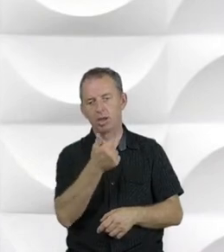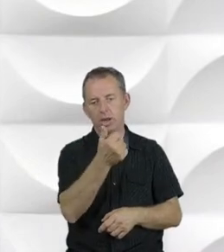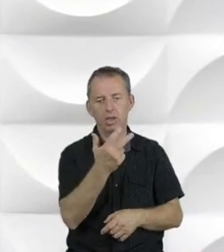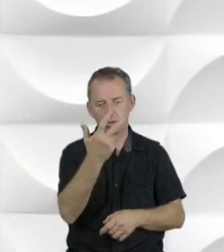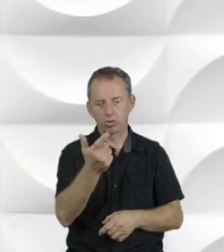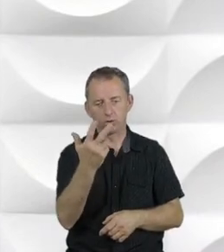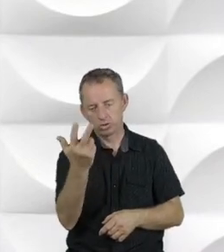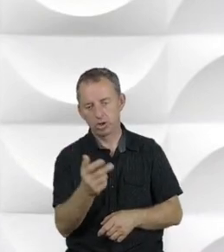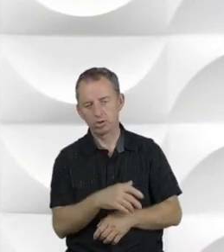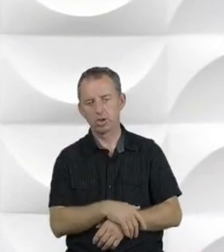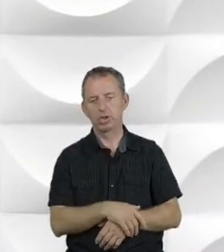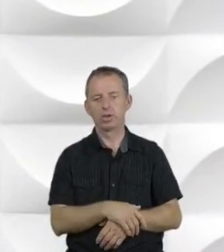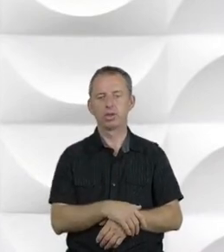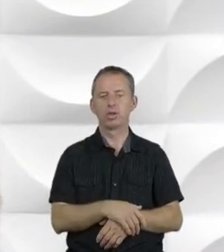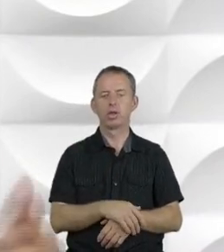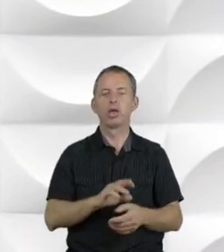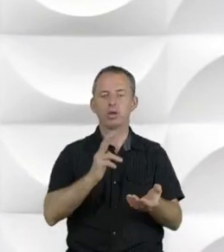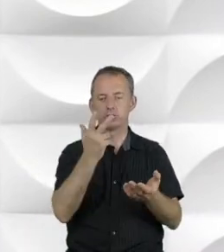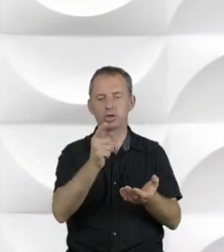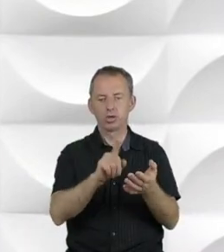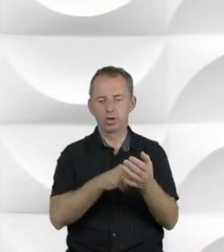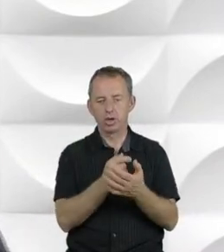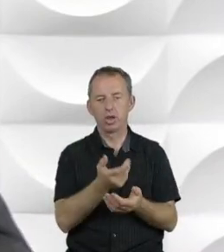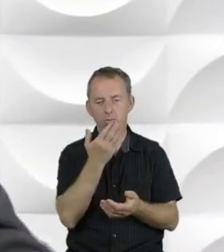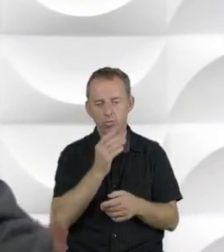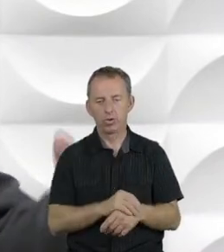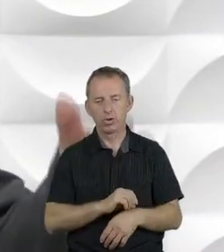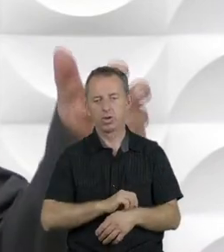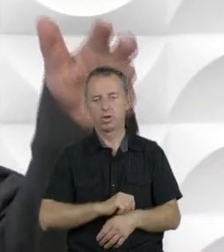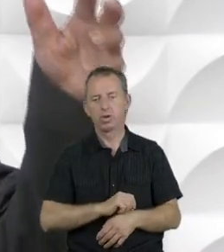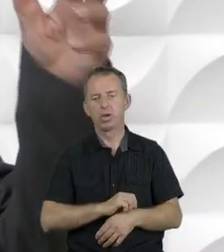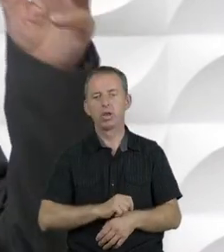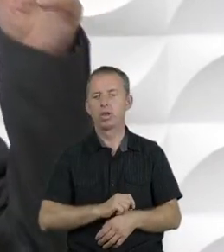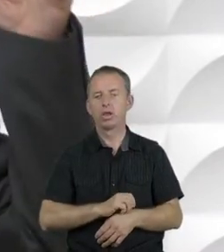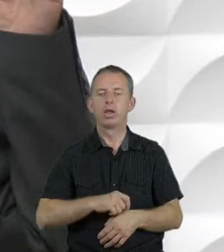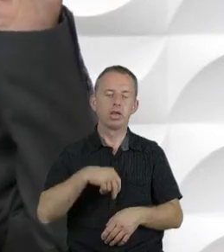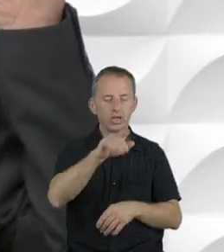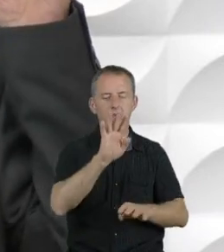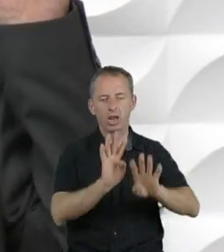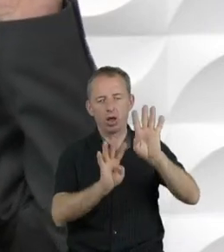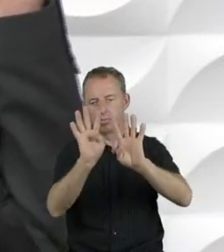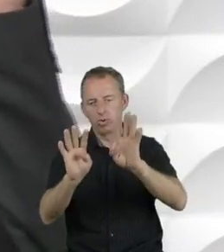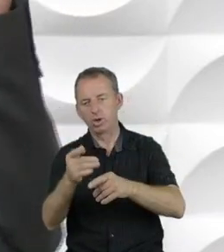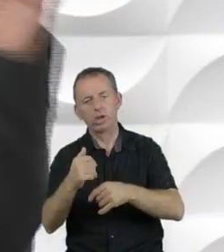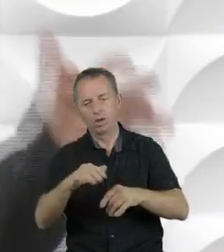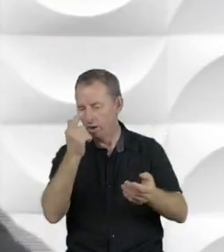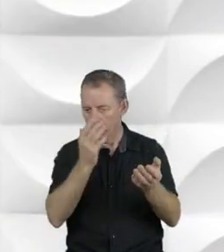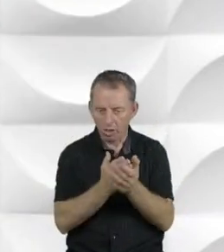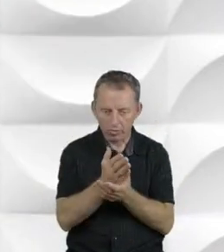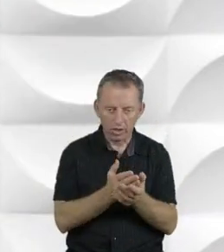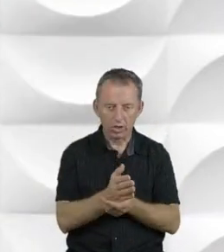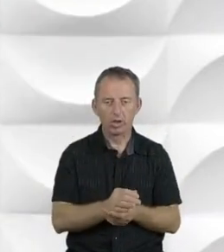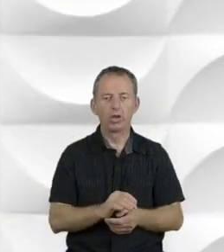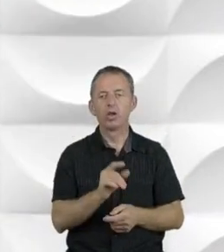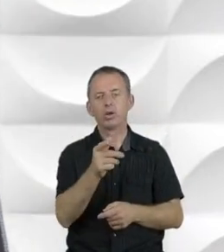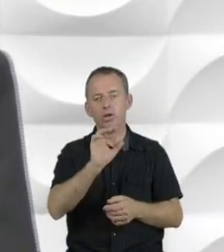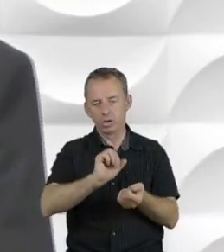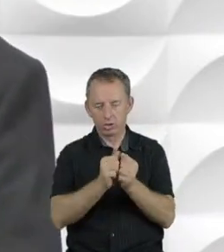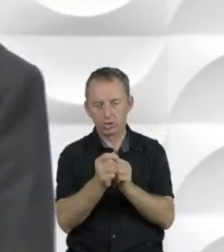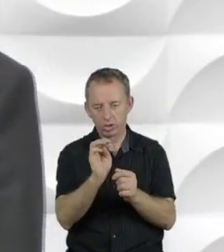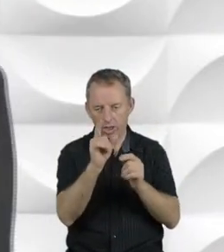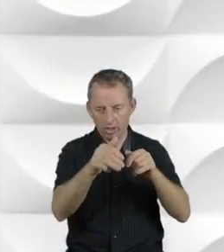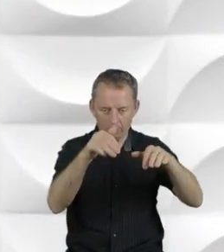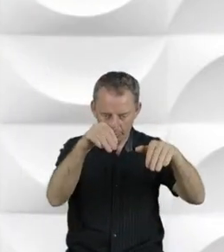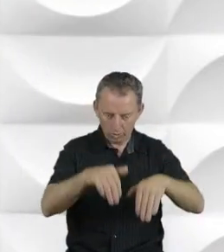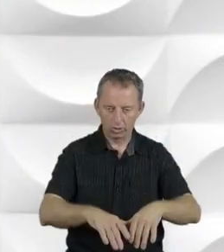trzeci. Za trzecim razem mówi: idźcie na opłotki, tam, gdzie nikt by nie wierzył, że coś takiego może